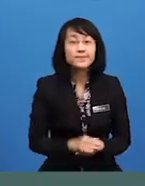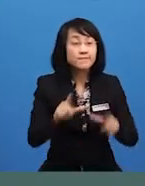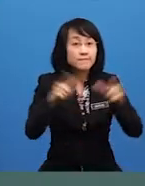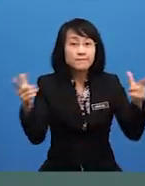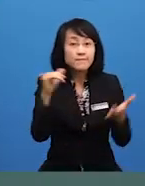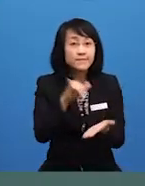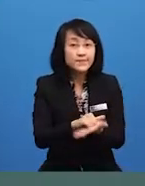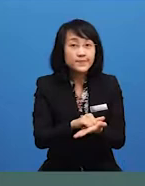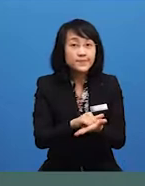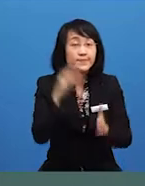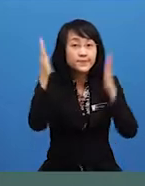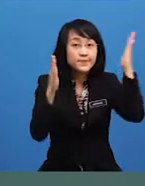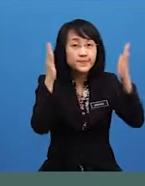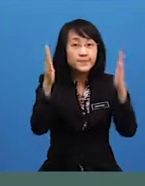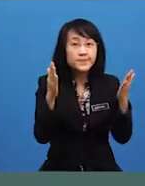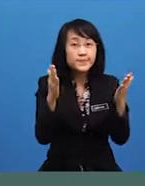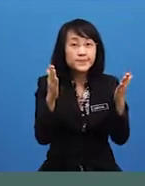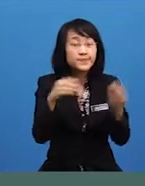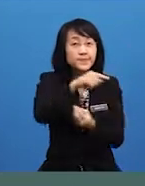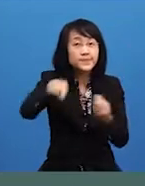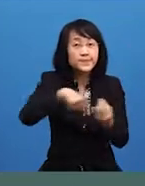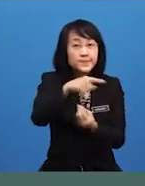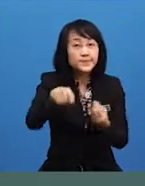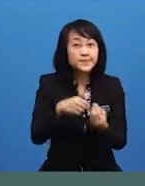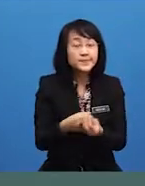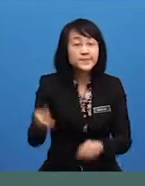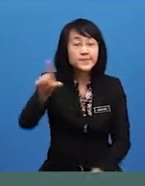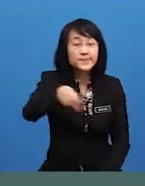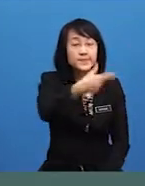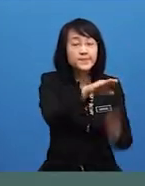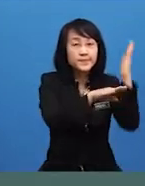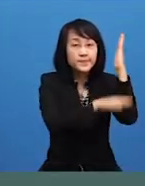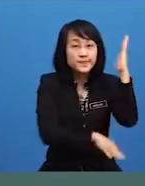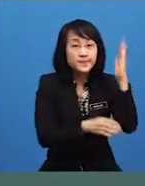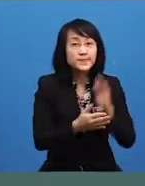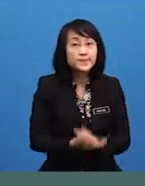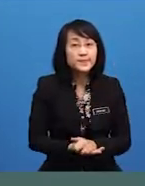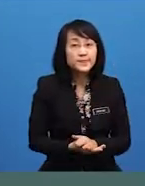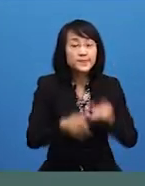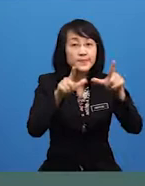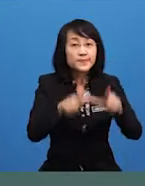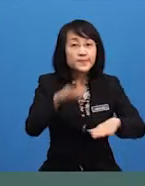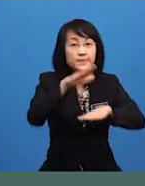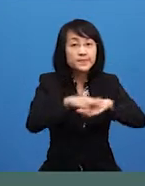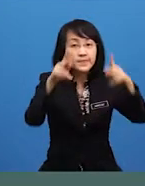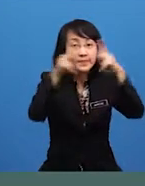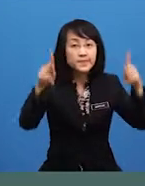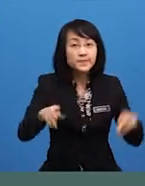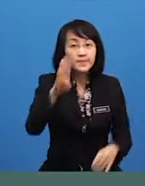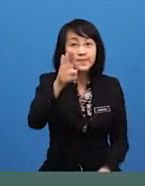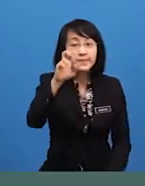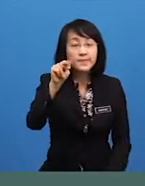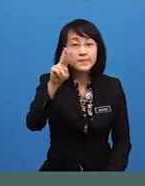itu, Malaysia juga dikelilingi Laut Cetek yang terletak atas pentas